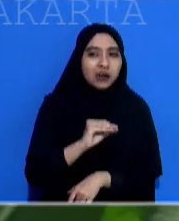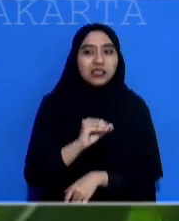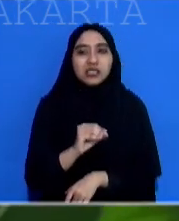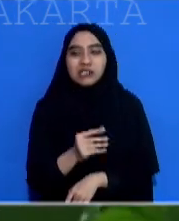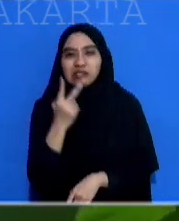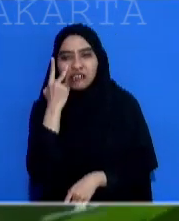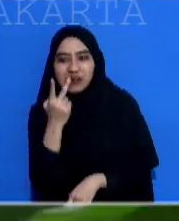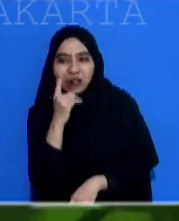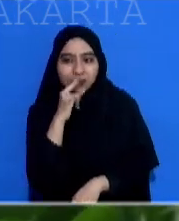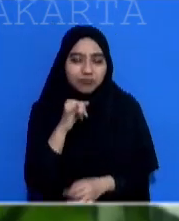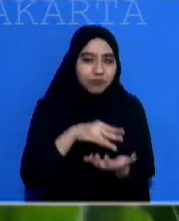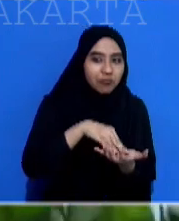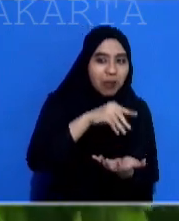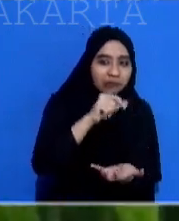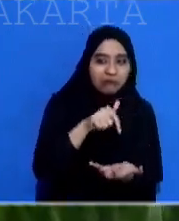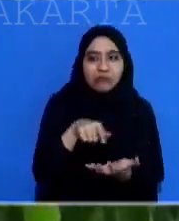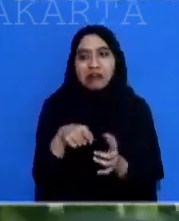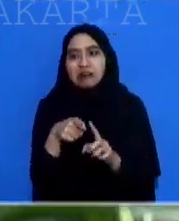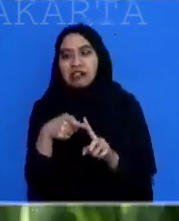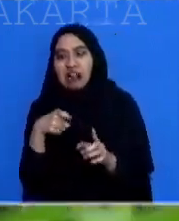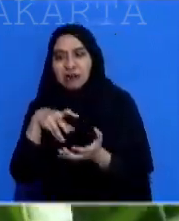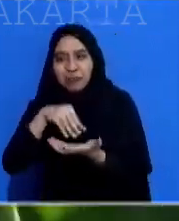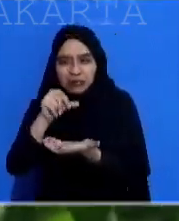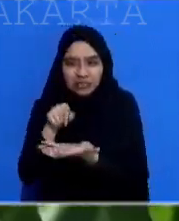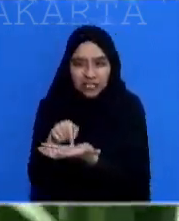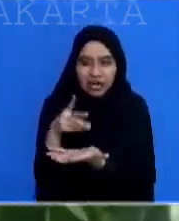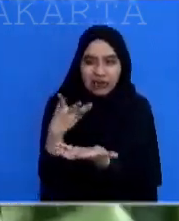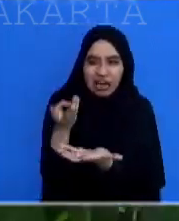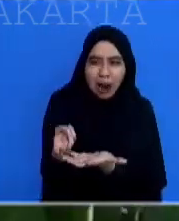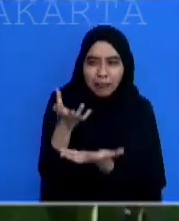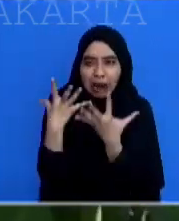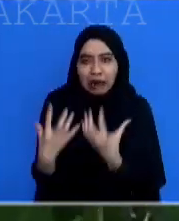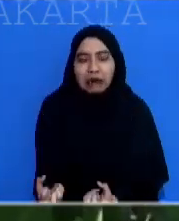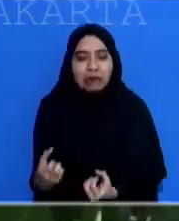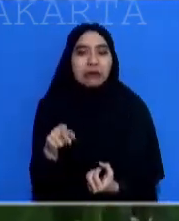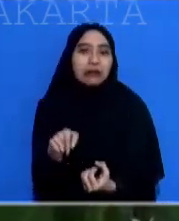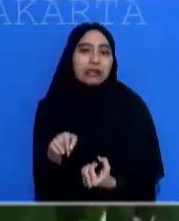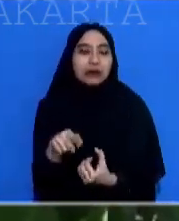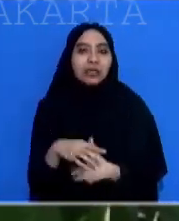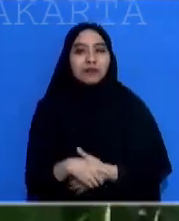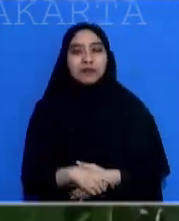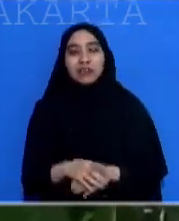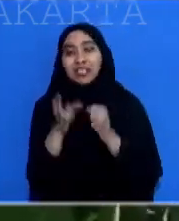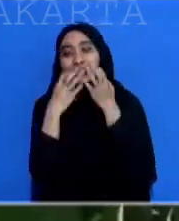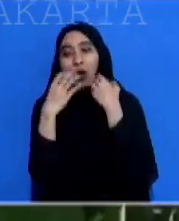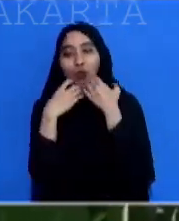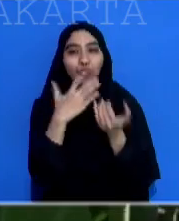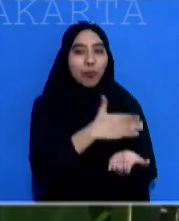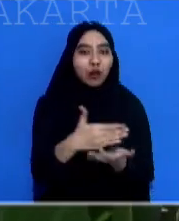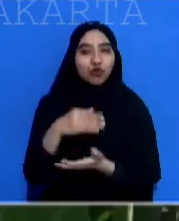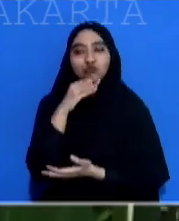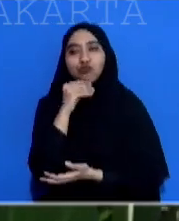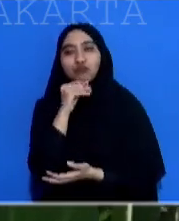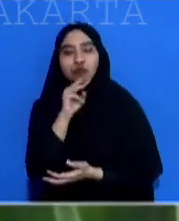siti medianipun dumados saking gesik ingkang porus sanget lan gampil garing. Taneman jagung menika sampun saged panen ing umur